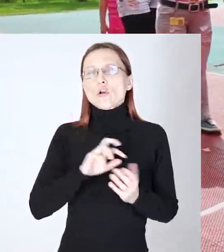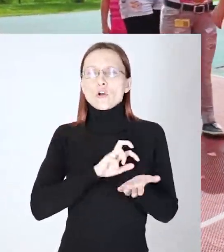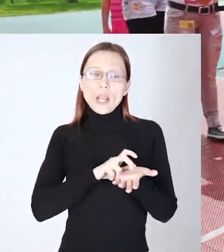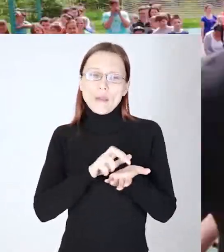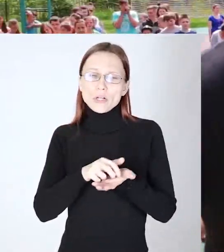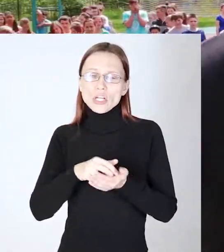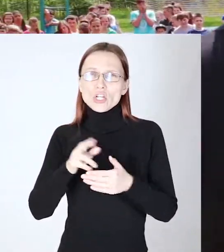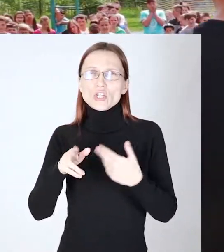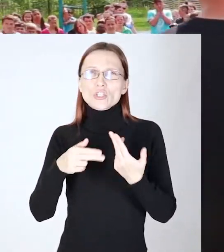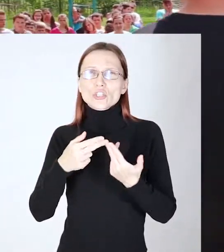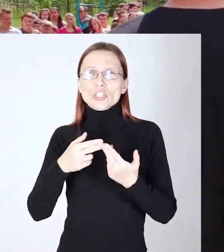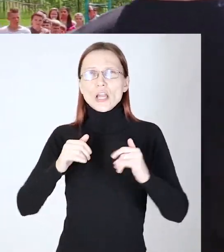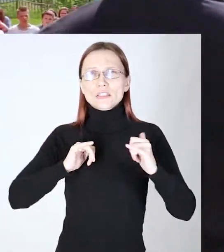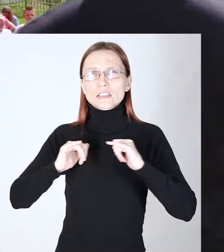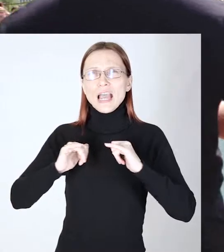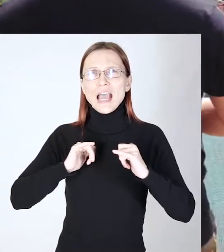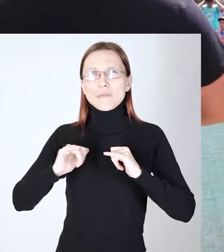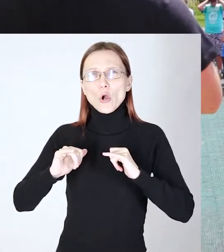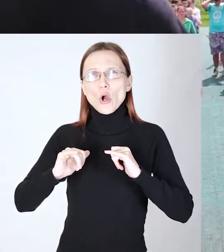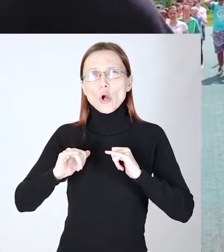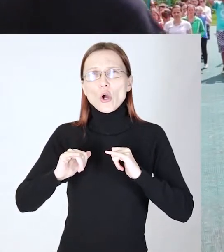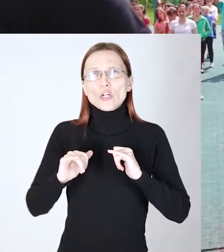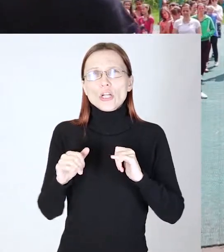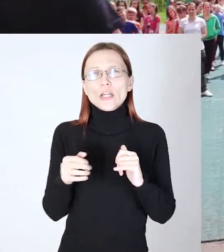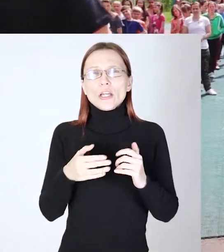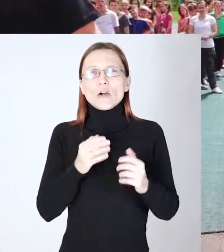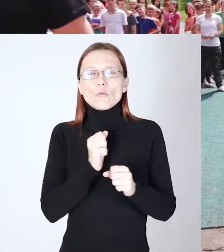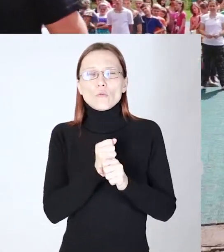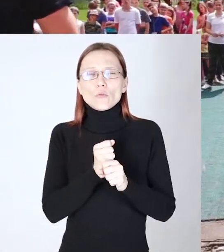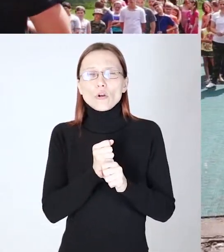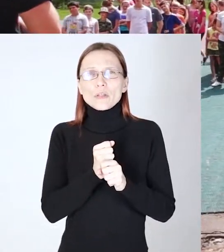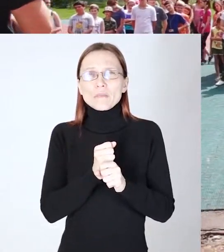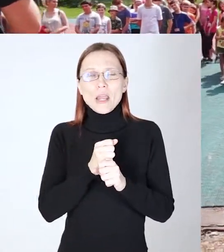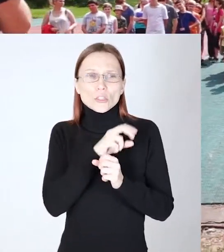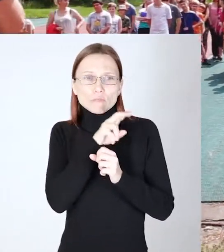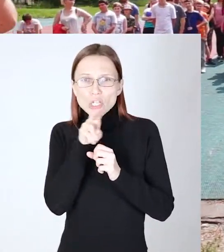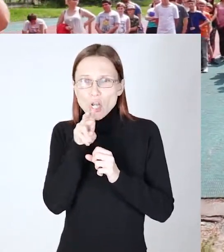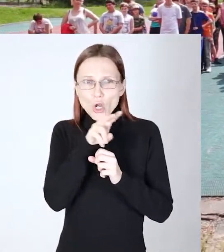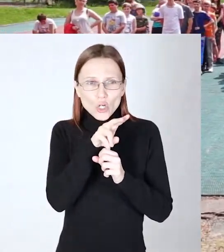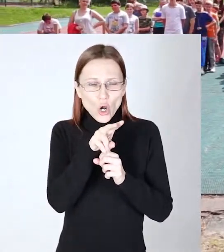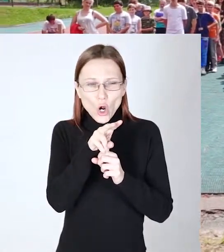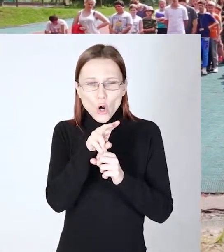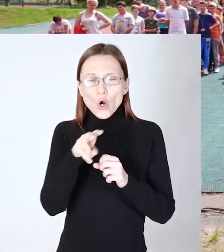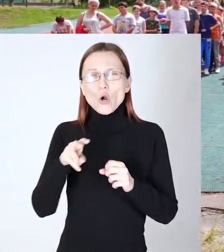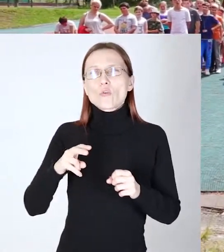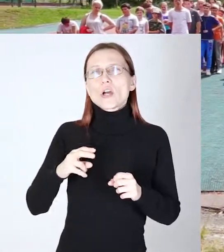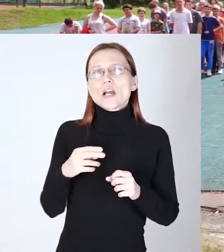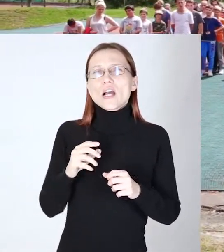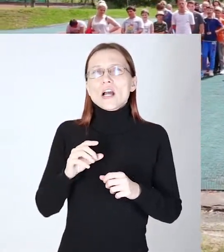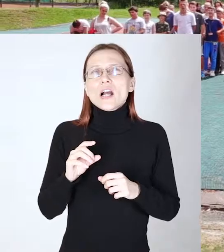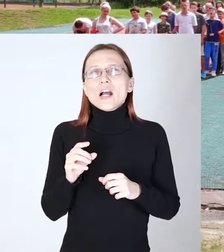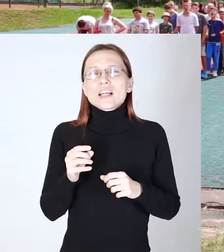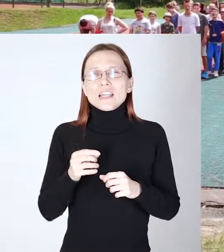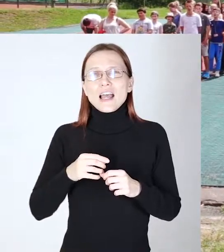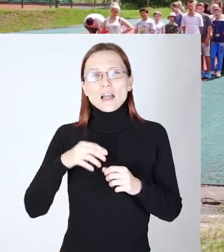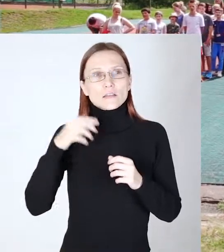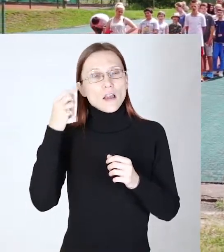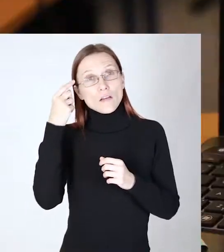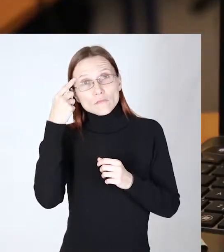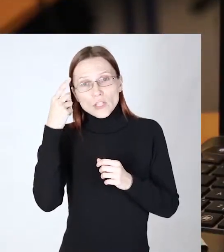špiónov, ktorých pošleme na misiu do Ameriky. Vzdelávame ich prosredníctvom rôznych workshopov, kde sa učia